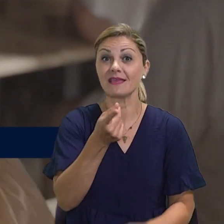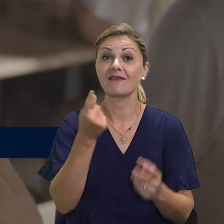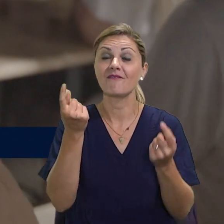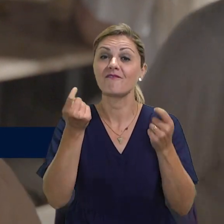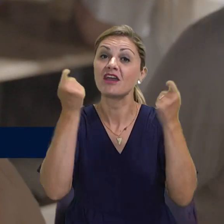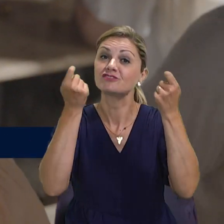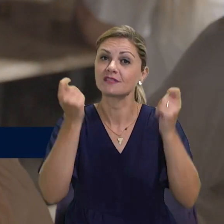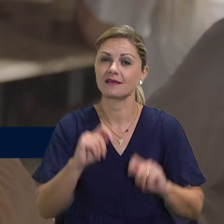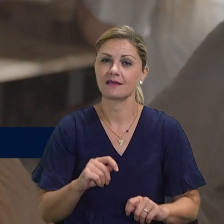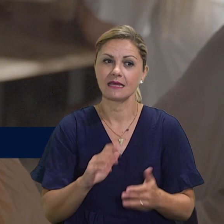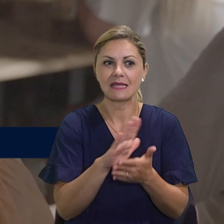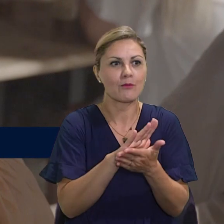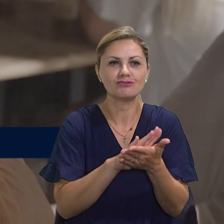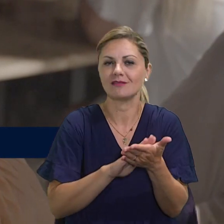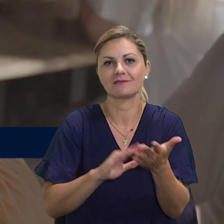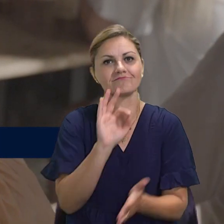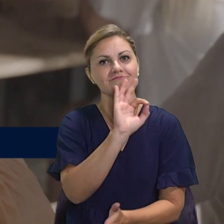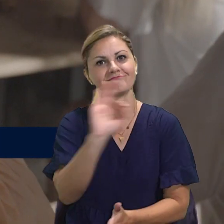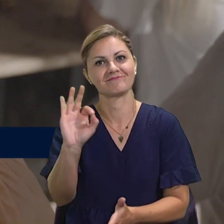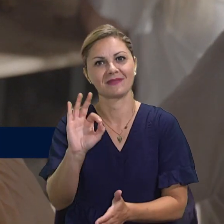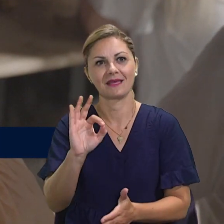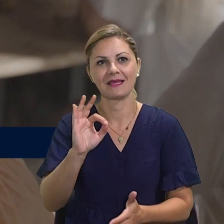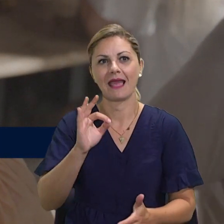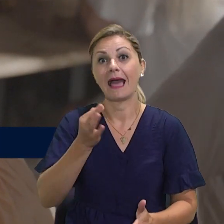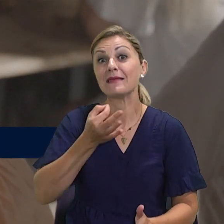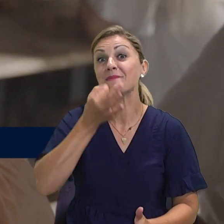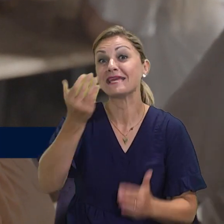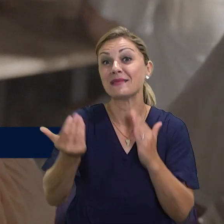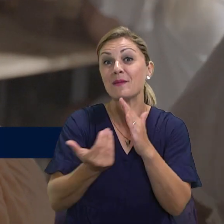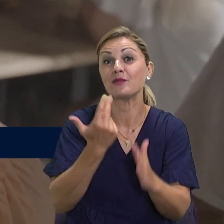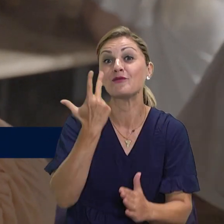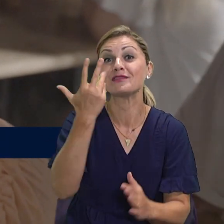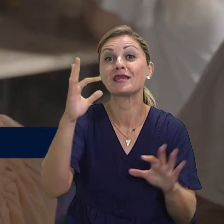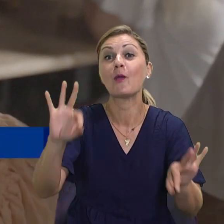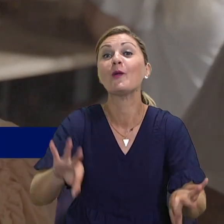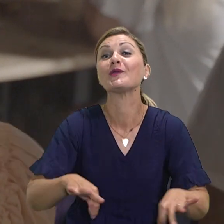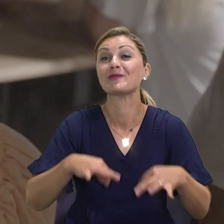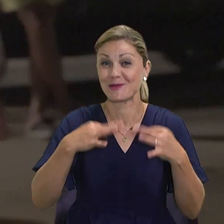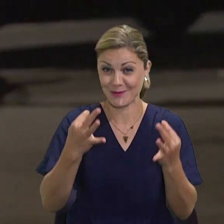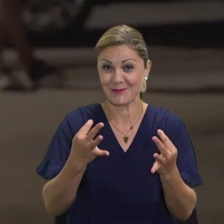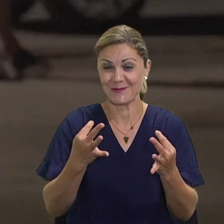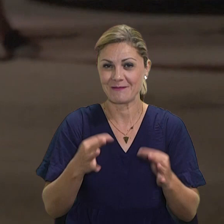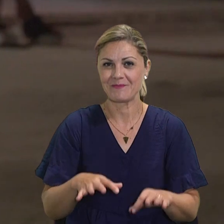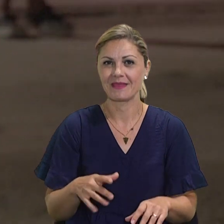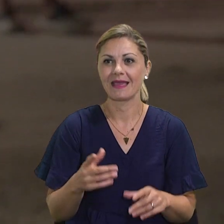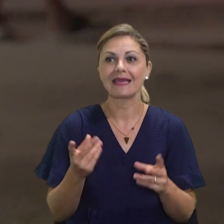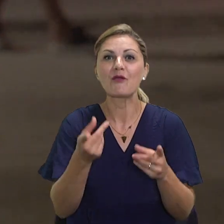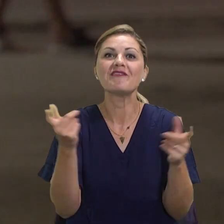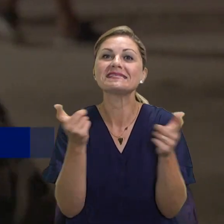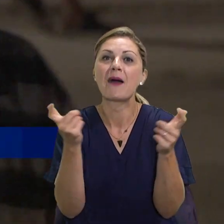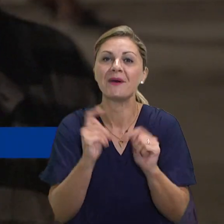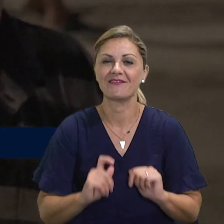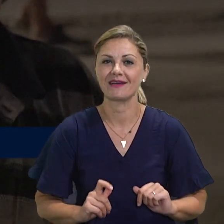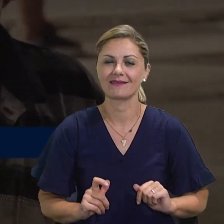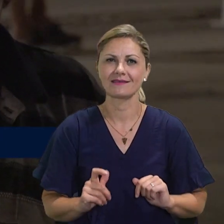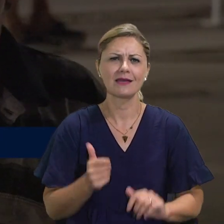Kako je vama fešta? Početak je dobar, a pitajte me u 3 ujutro kako je bilo. Kako se zabavljate